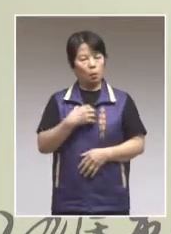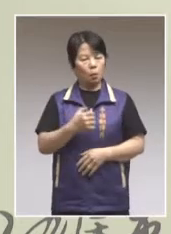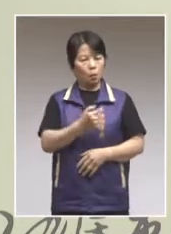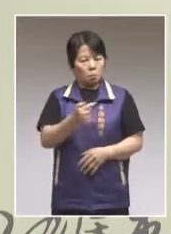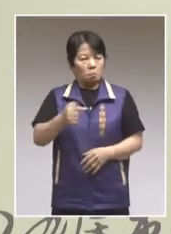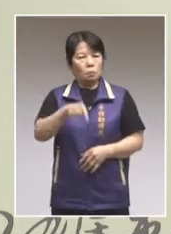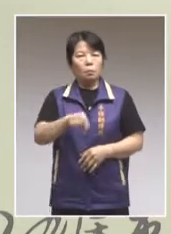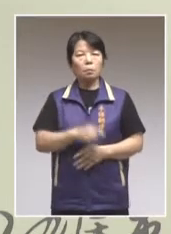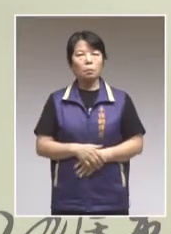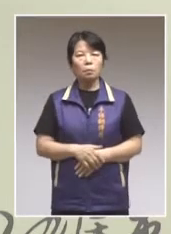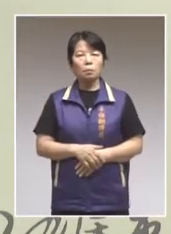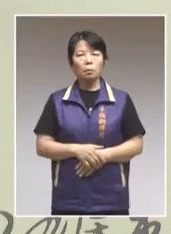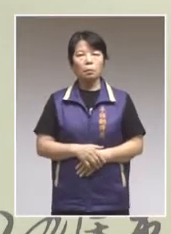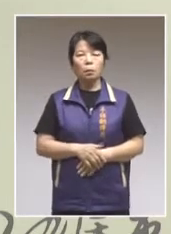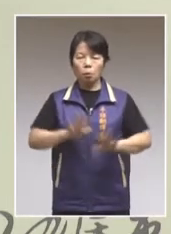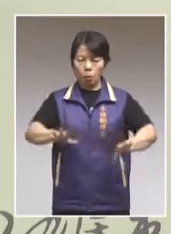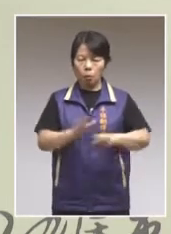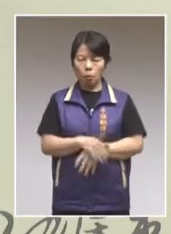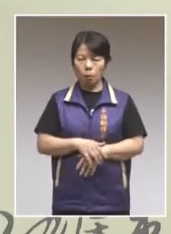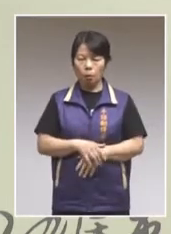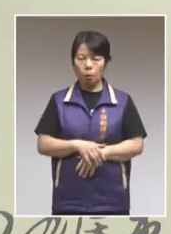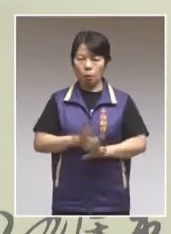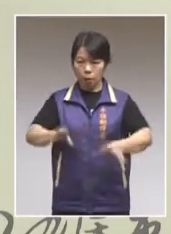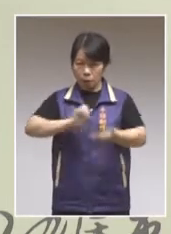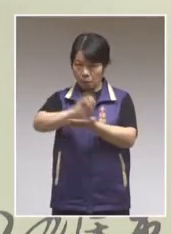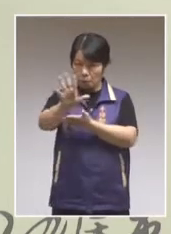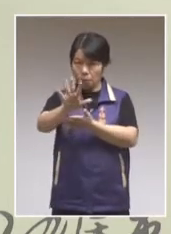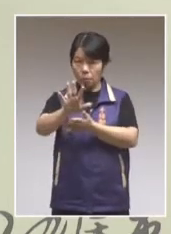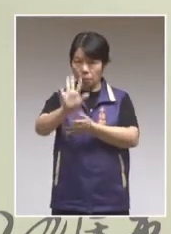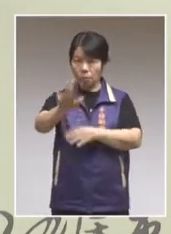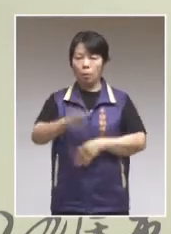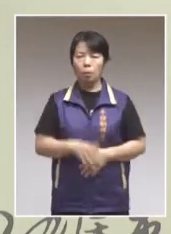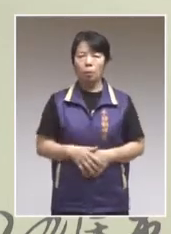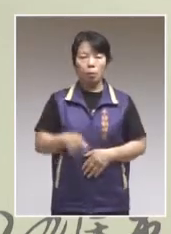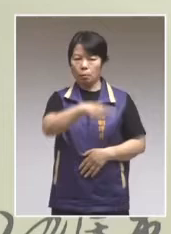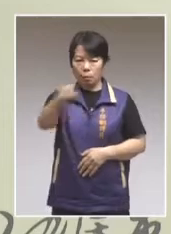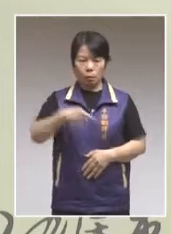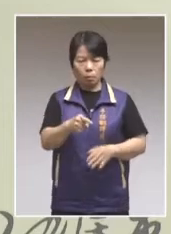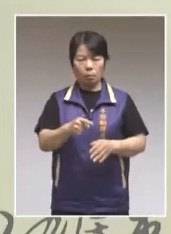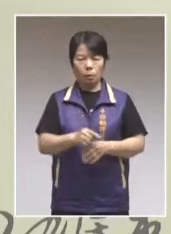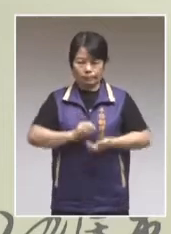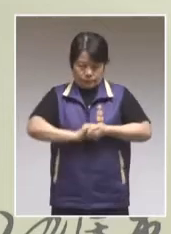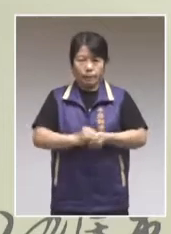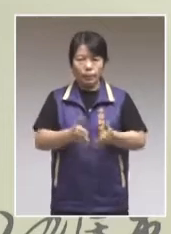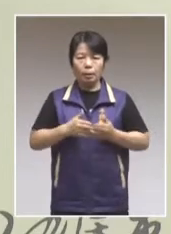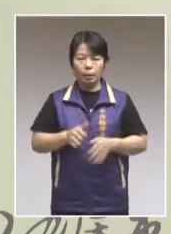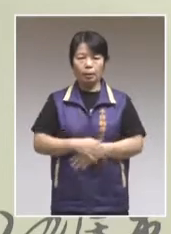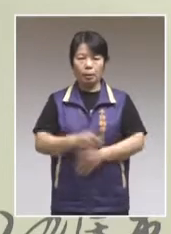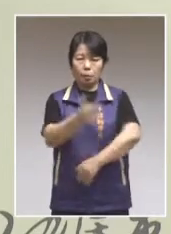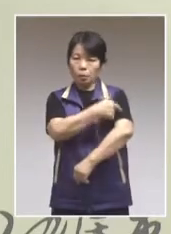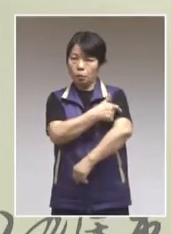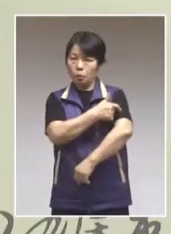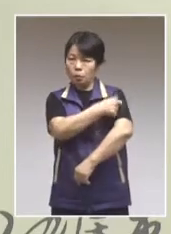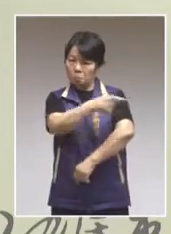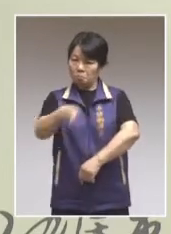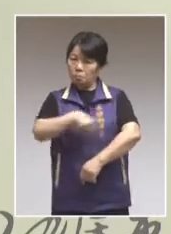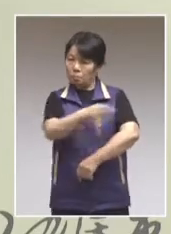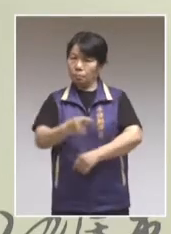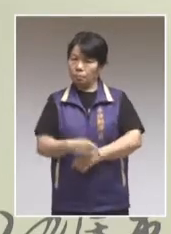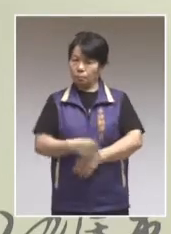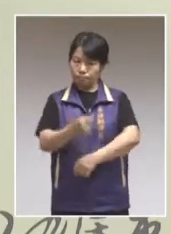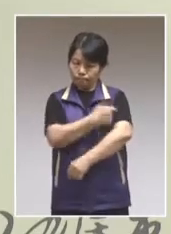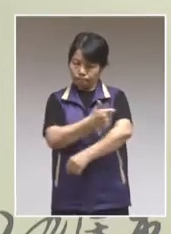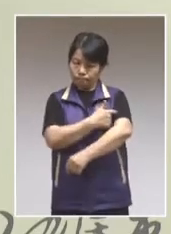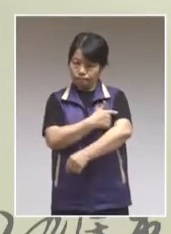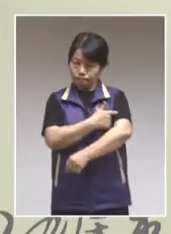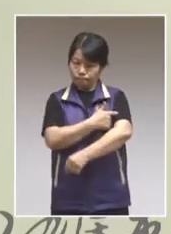那有听咧听直播的所有市民朋友，务必拜托大家哈，赶、哦、快让我们的长辈施打疫苗。好、哦，这个部分跟